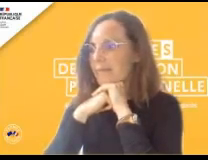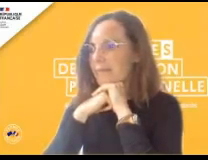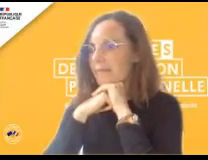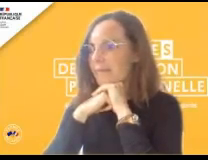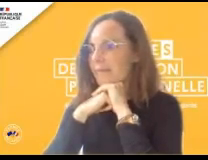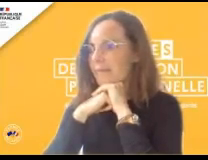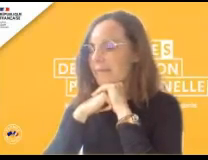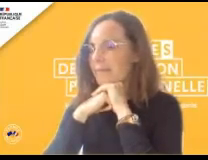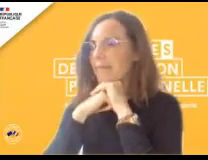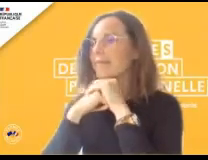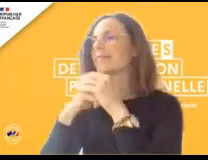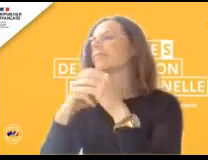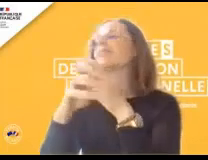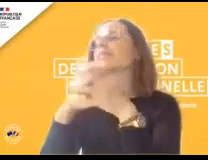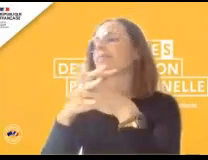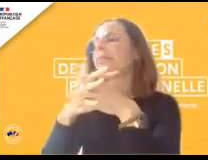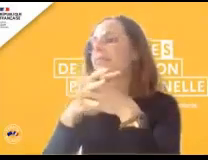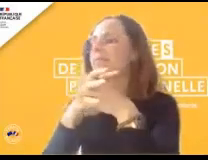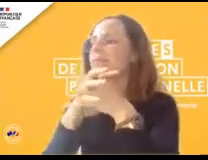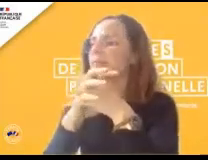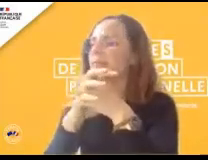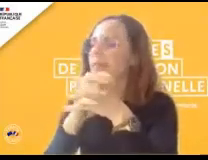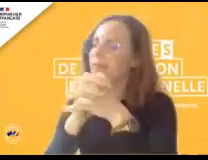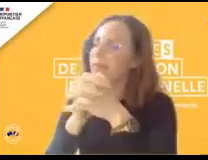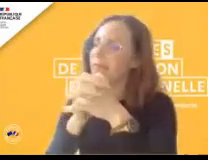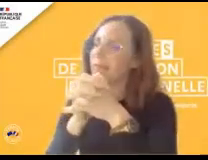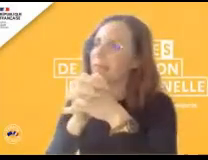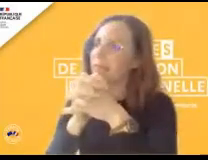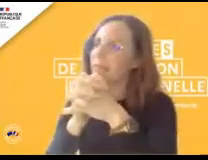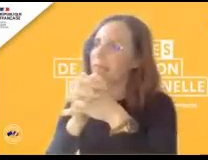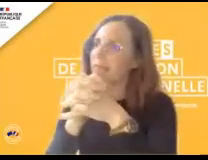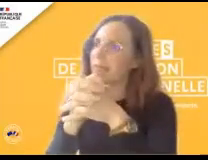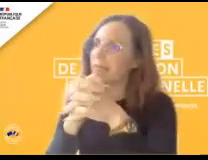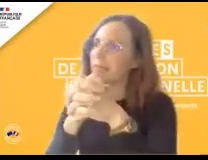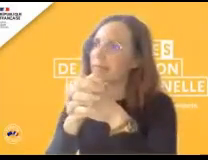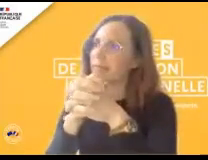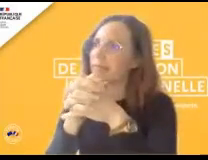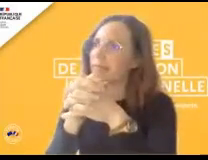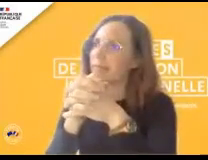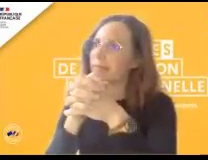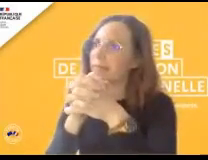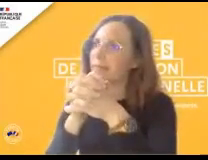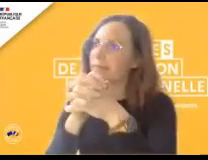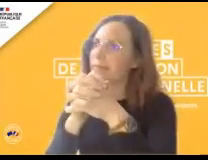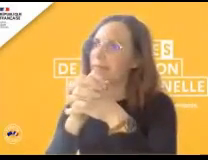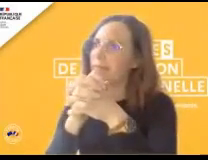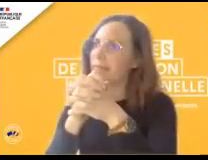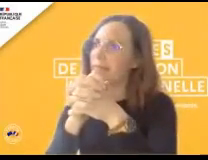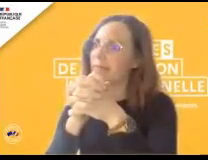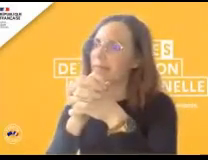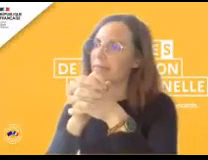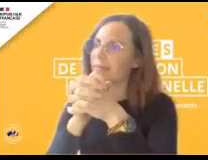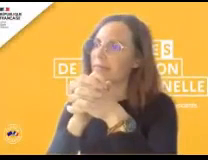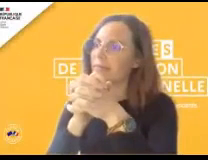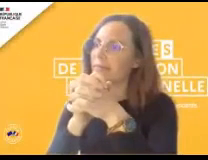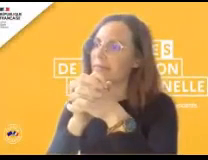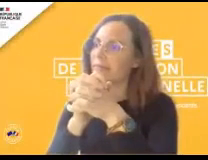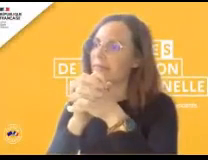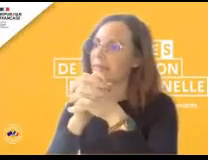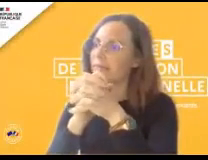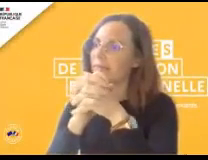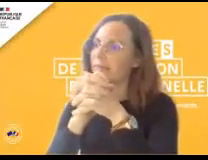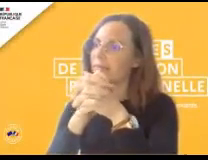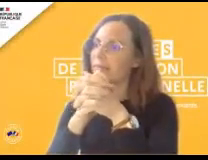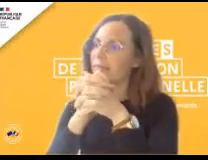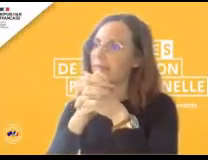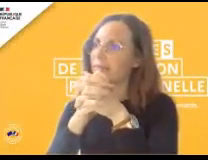dans l'élaboration, dans la formalisation, la mise en œuvre d'une stratégie, d'un projet d'évolution professionnelle